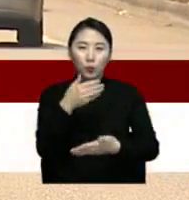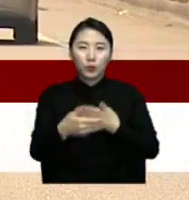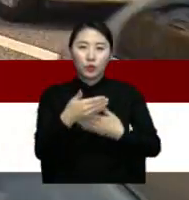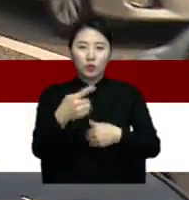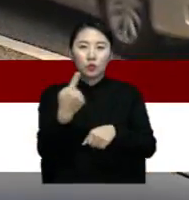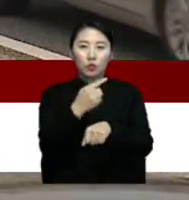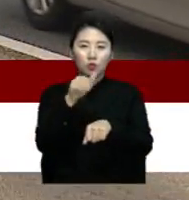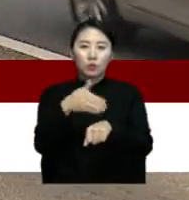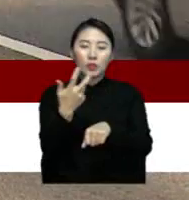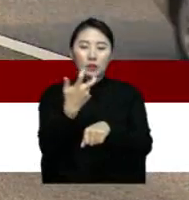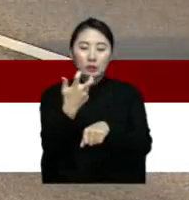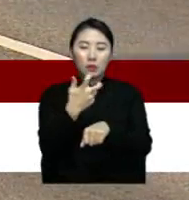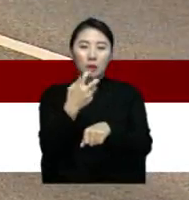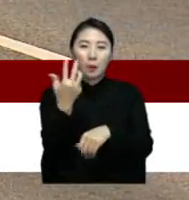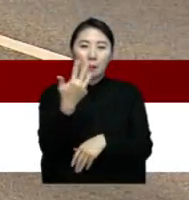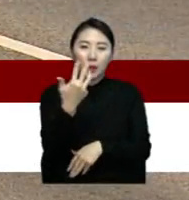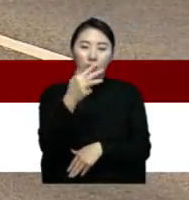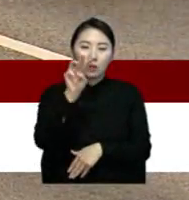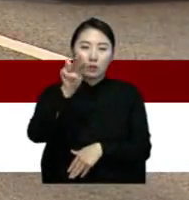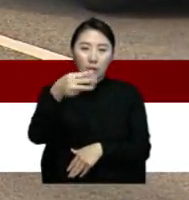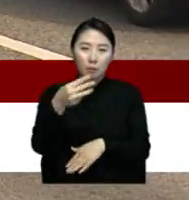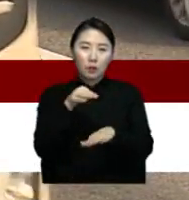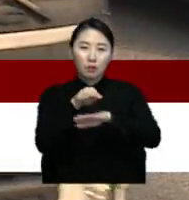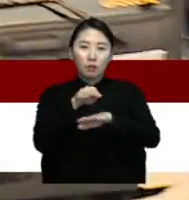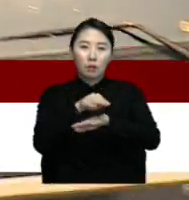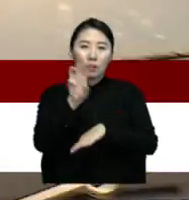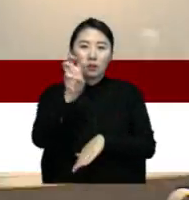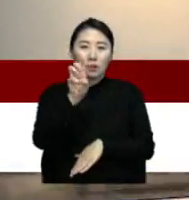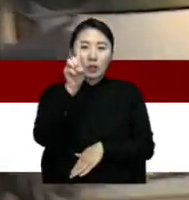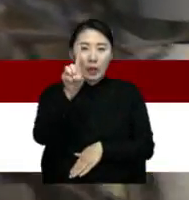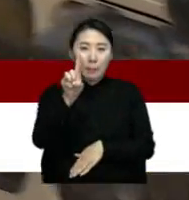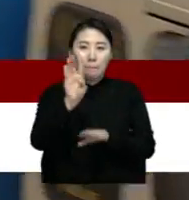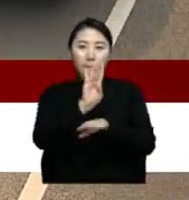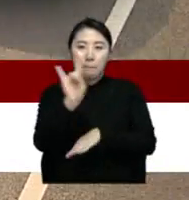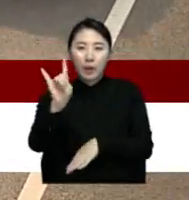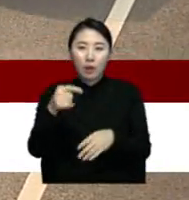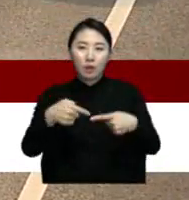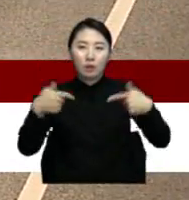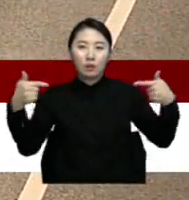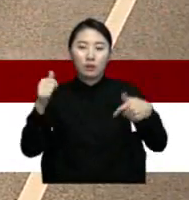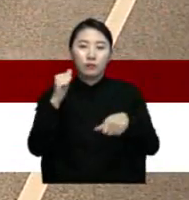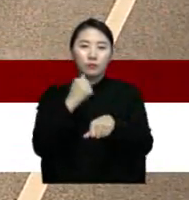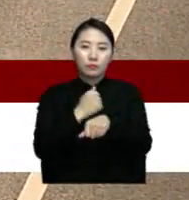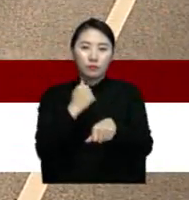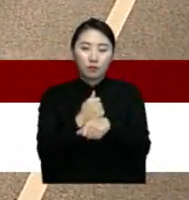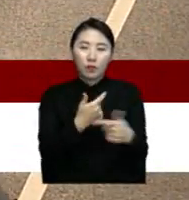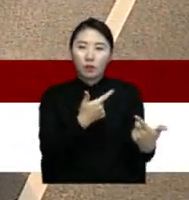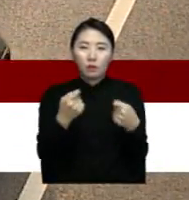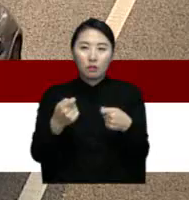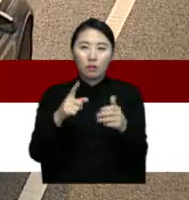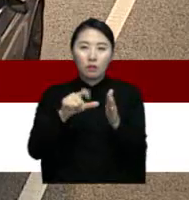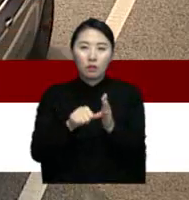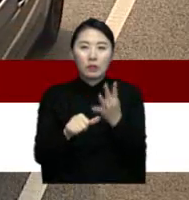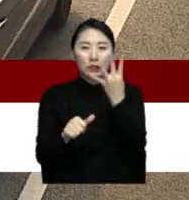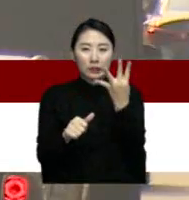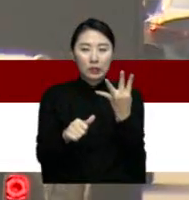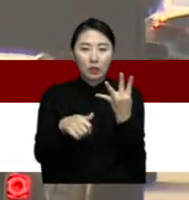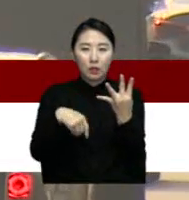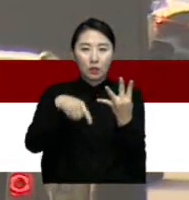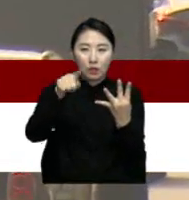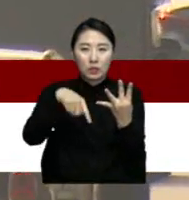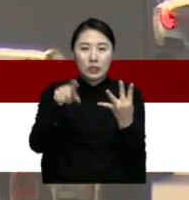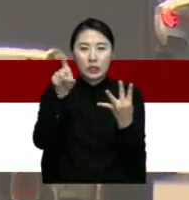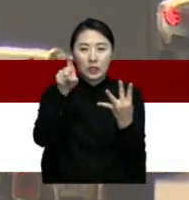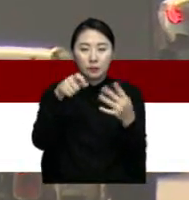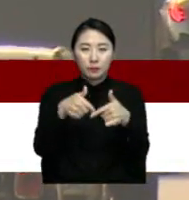1970년대 8,300여 대와 비교해 31배가 증가했습니다. 하지만 같은 기간 차로 수는 왕복 4차로에서